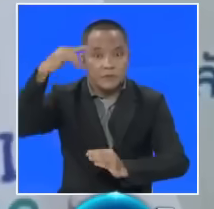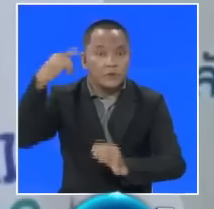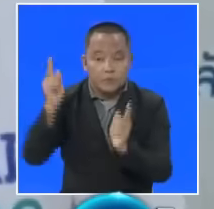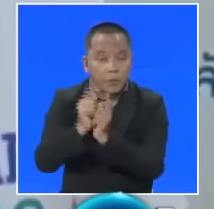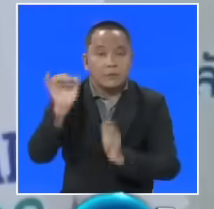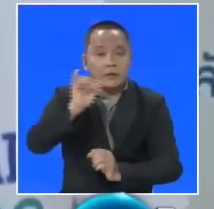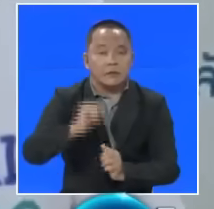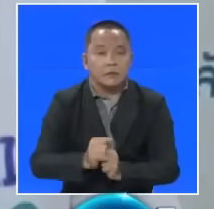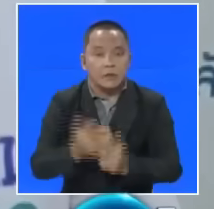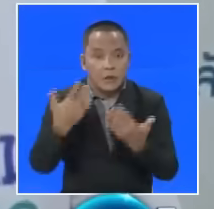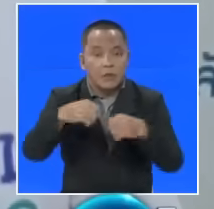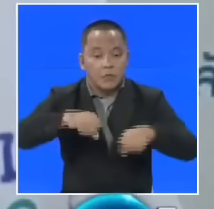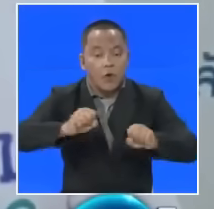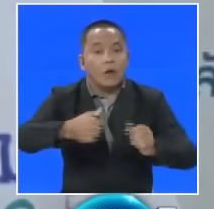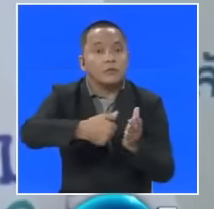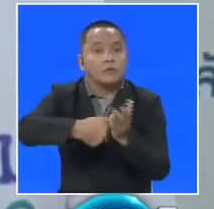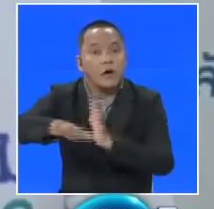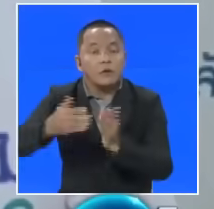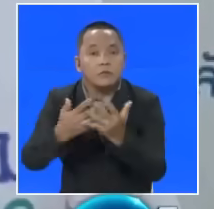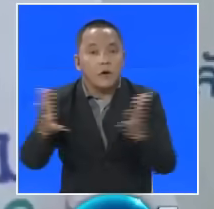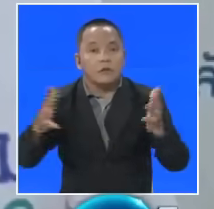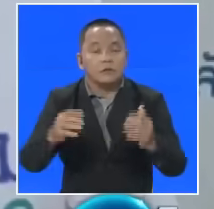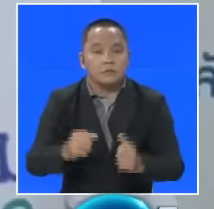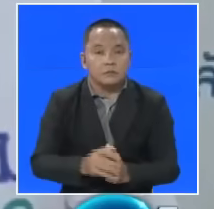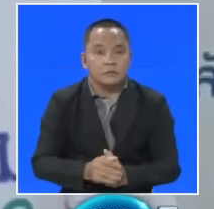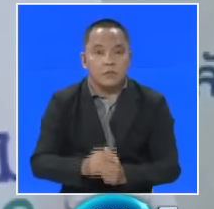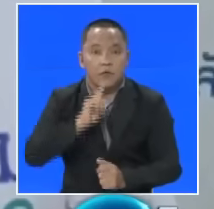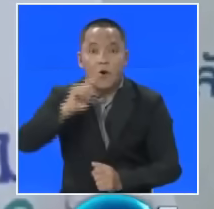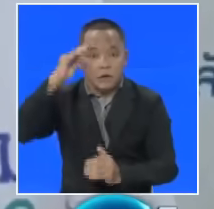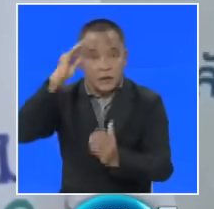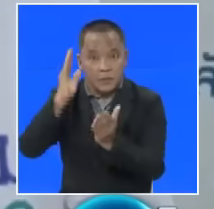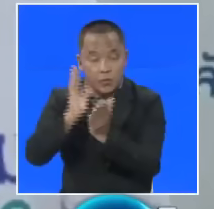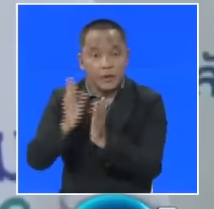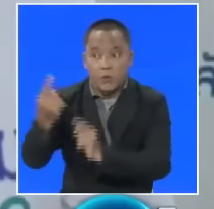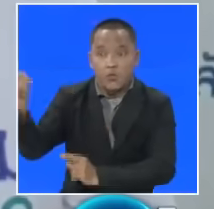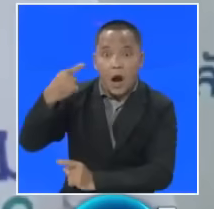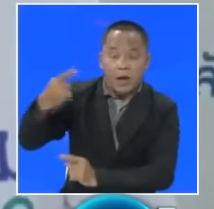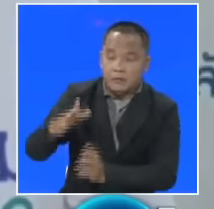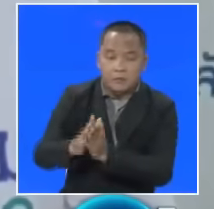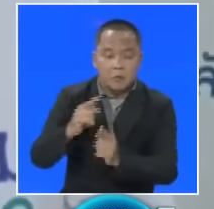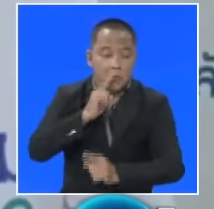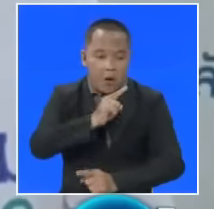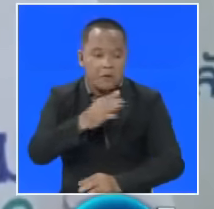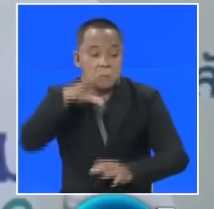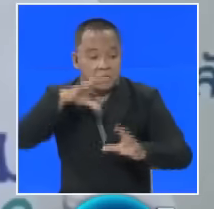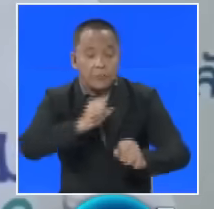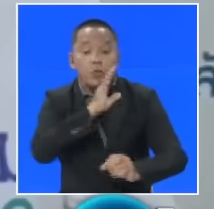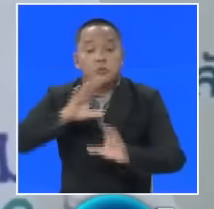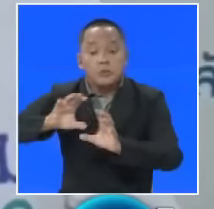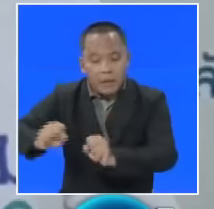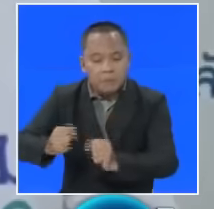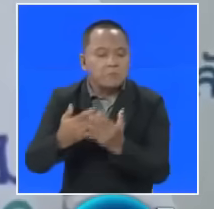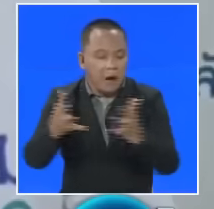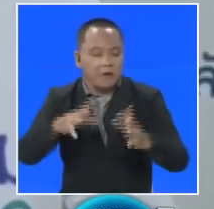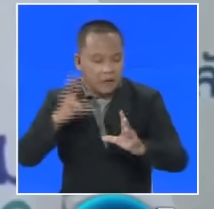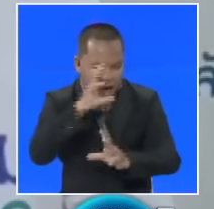ไม่ได้ออกครับ แล้วสุดท้ายพอมอสารภาพเขาก็ปล่อยตัวออกมา ใช่ แล้วเราไปแจ้งความเขาขู่อะไรเรา เขาขู่ว่าต่อว่าเขาโดนจับยังไงถ้าเขาออกม